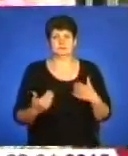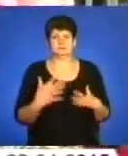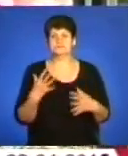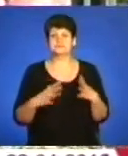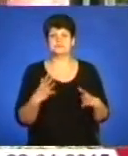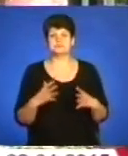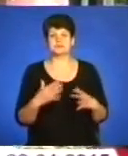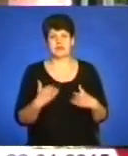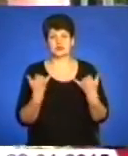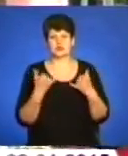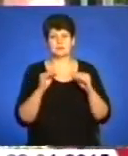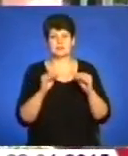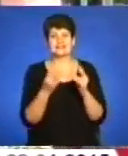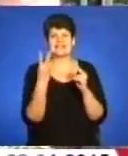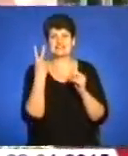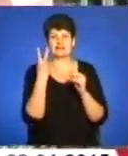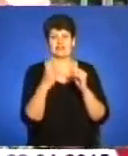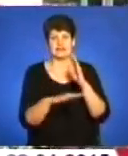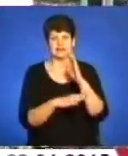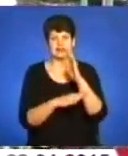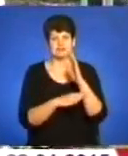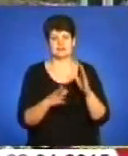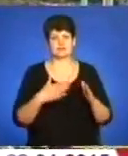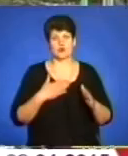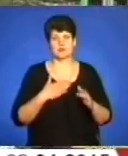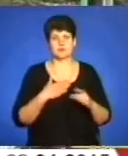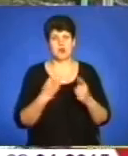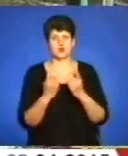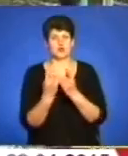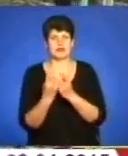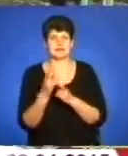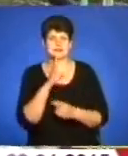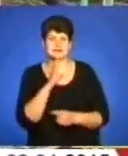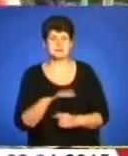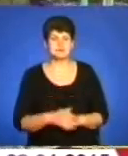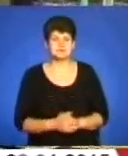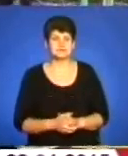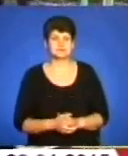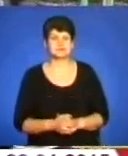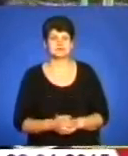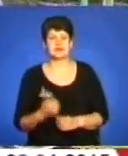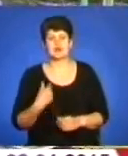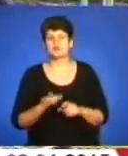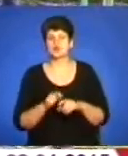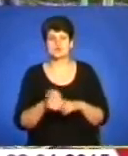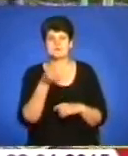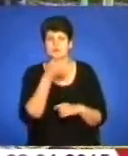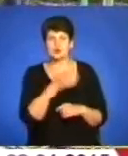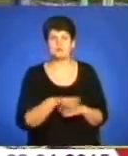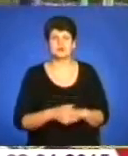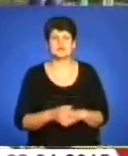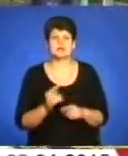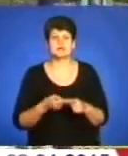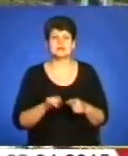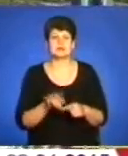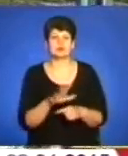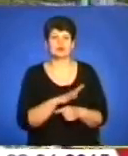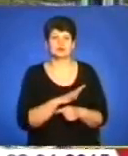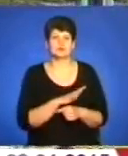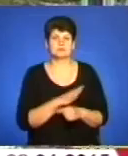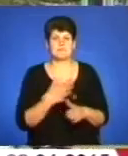Я сьогодні посадила два дерева з моїми однокласницями. Нам дуже сподобалось, це було